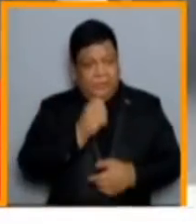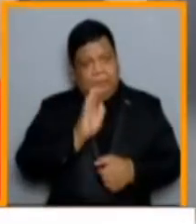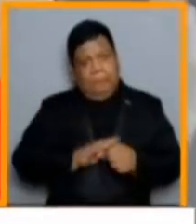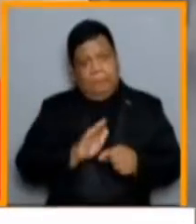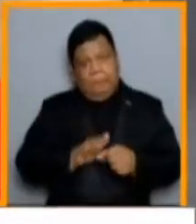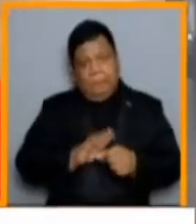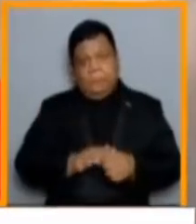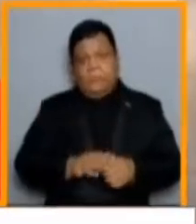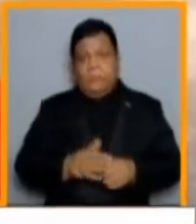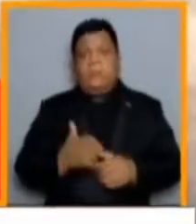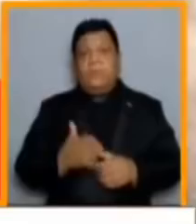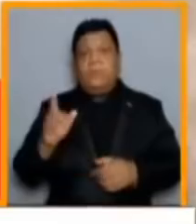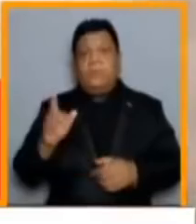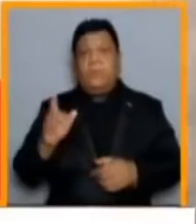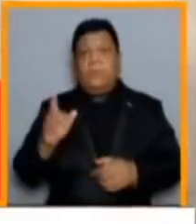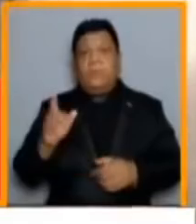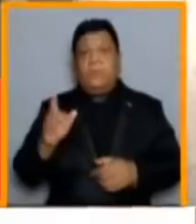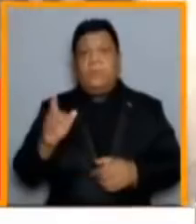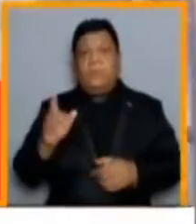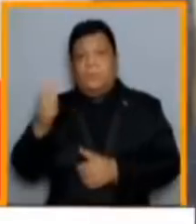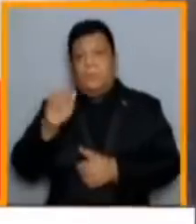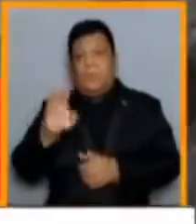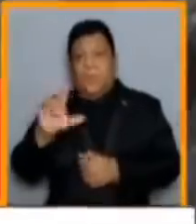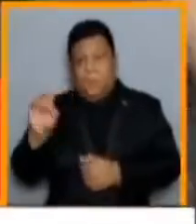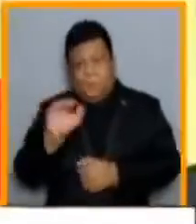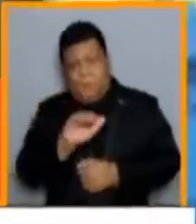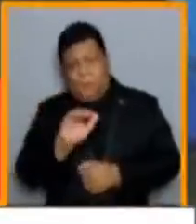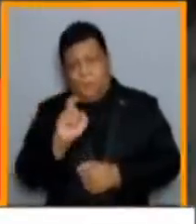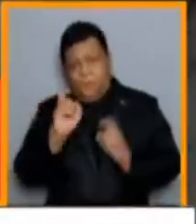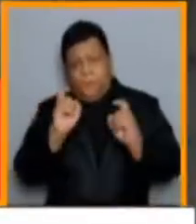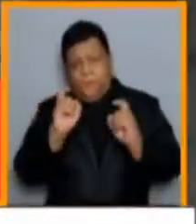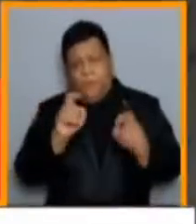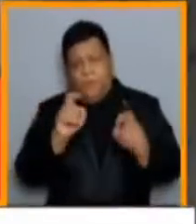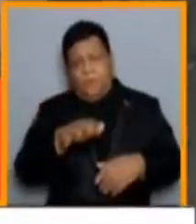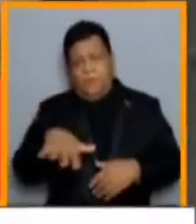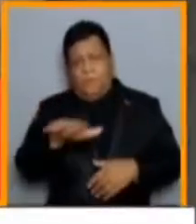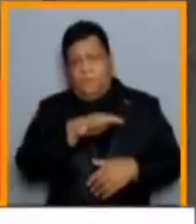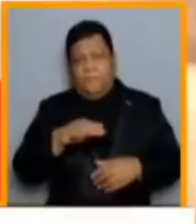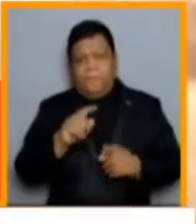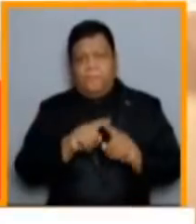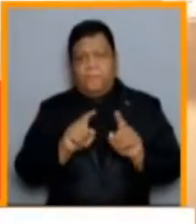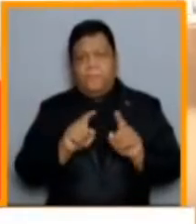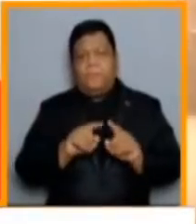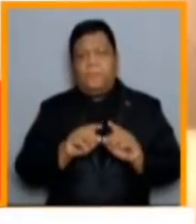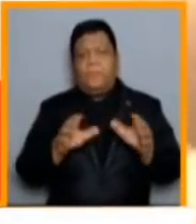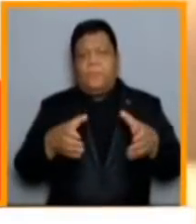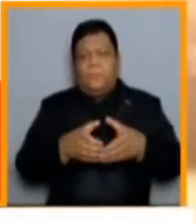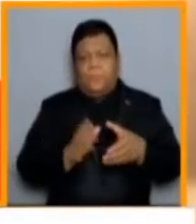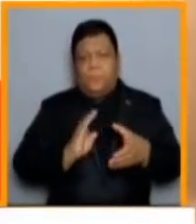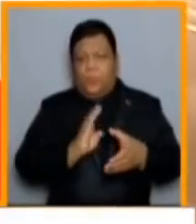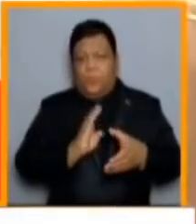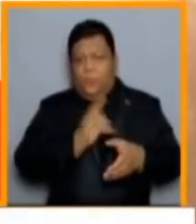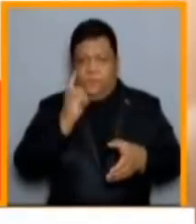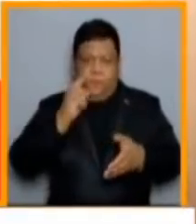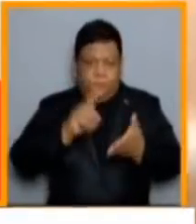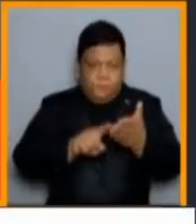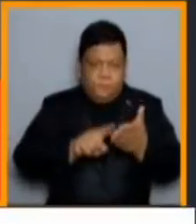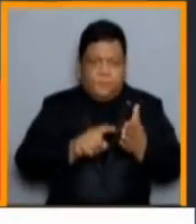Secretary Silvestre Bello III sa Regional Tripartite Wages and Productivity Boards ang pag-review nito.